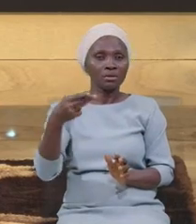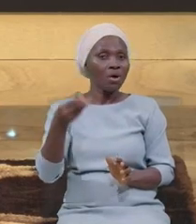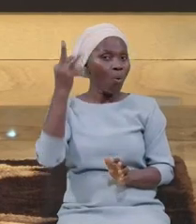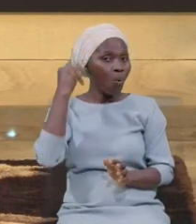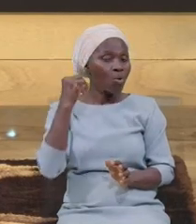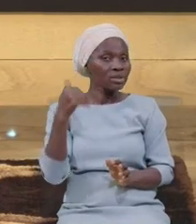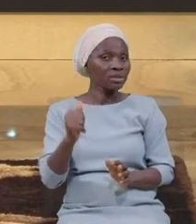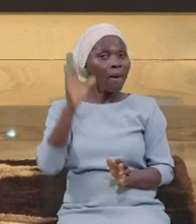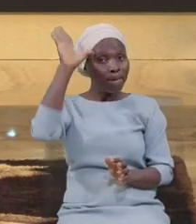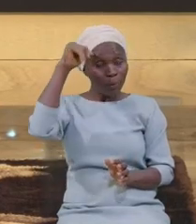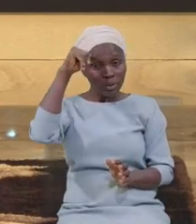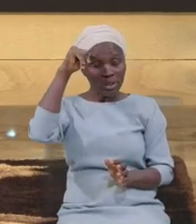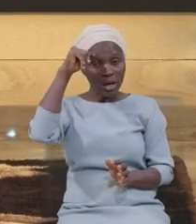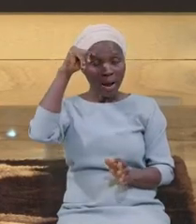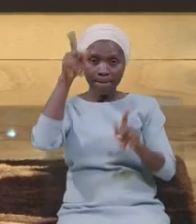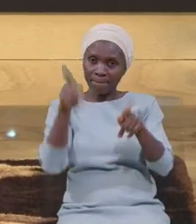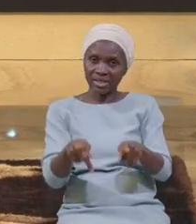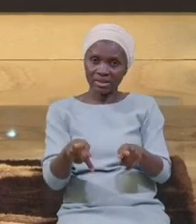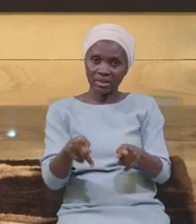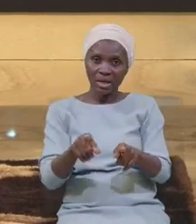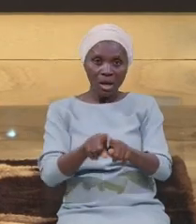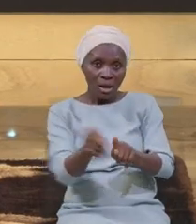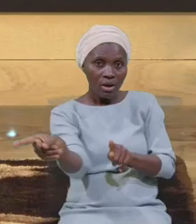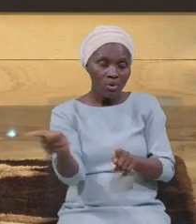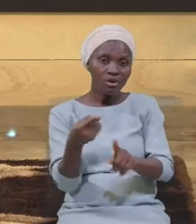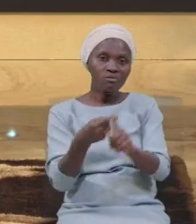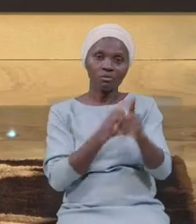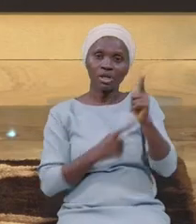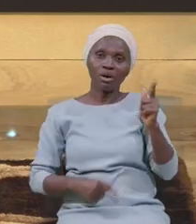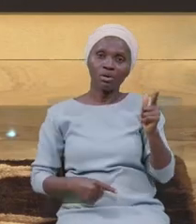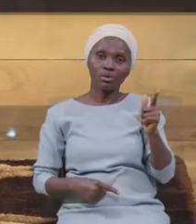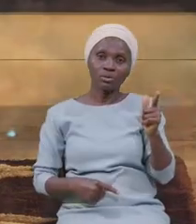Jonas fut un prophète prodigue. Il s'est égaré du Seigneur.